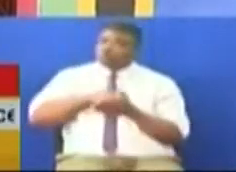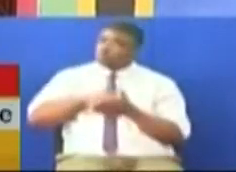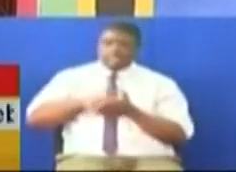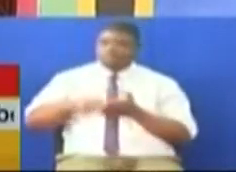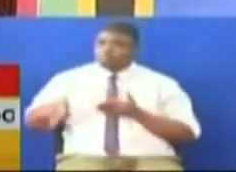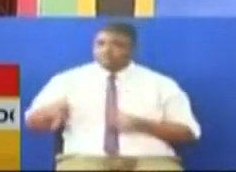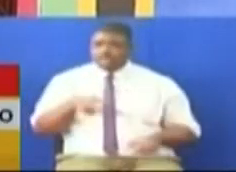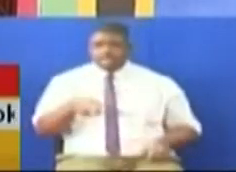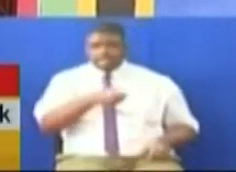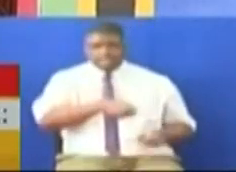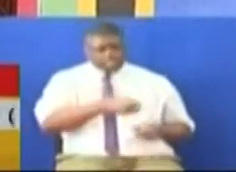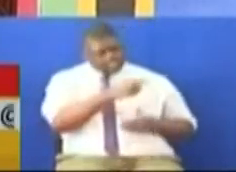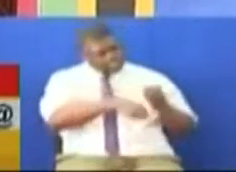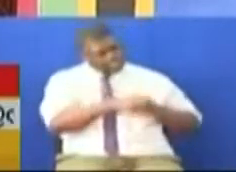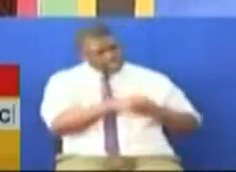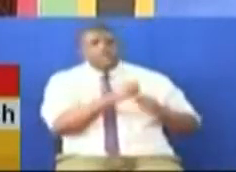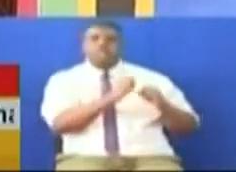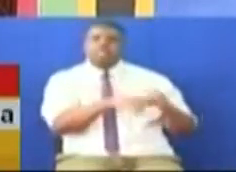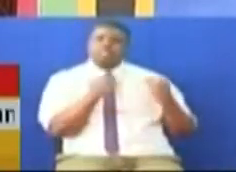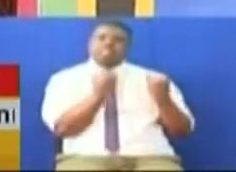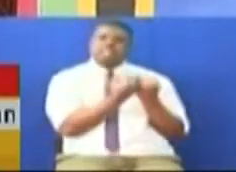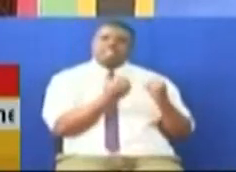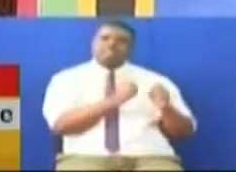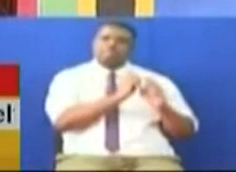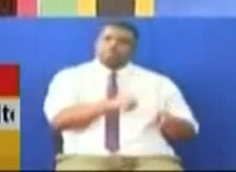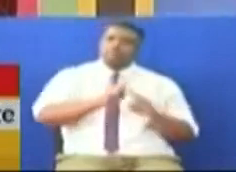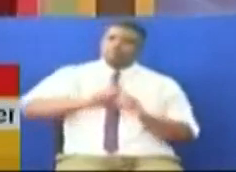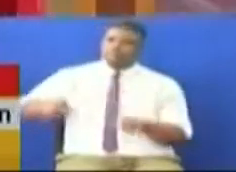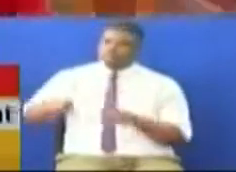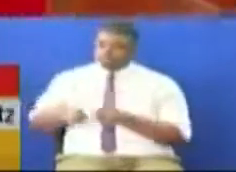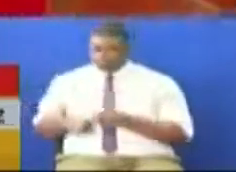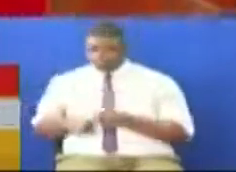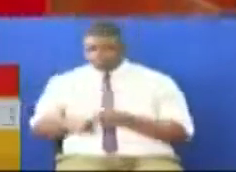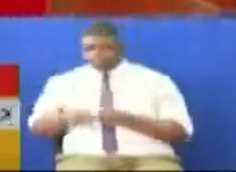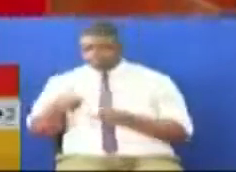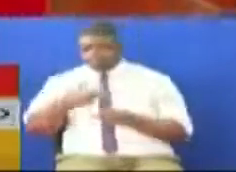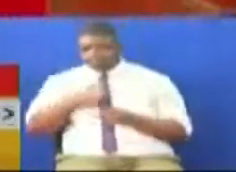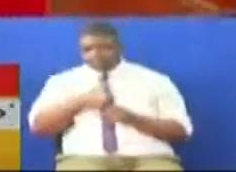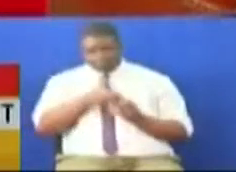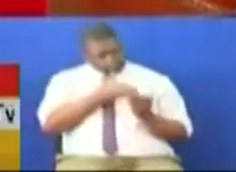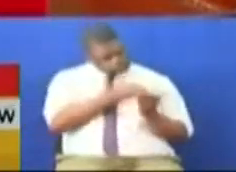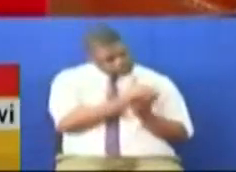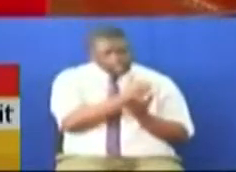kuto kulipa madeni katika mashirika mbalimbali. Lakini Mheshimiwa Speaker, nilikuwa najaribu kupitia